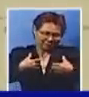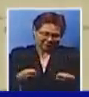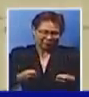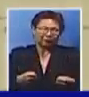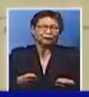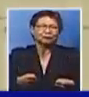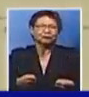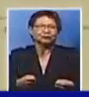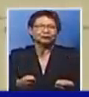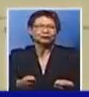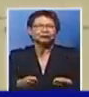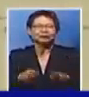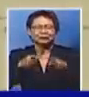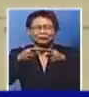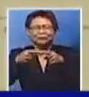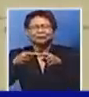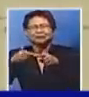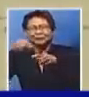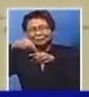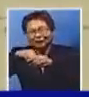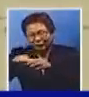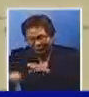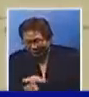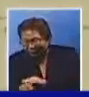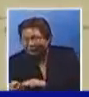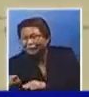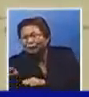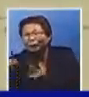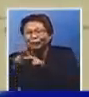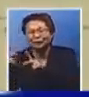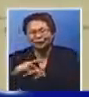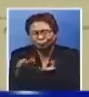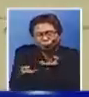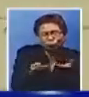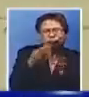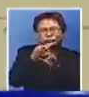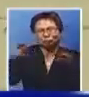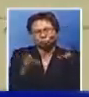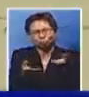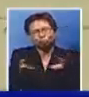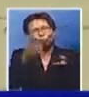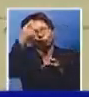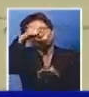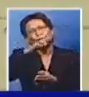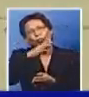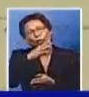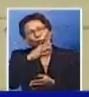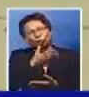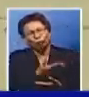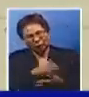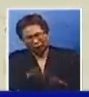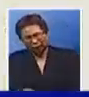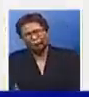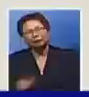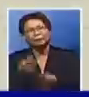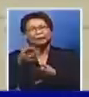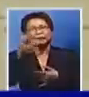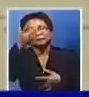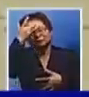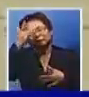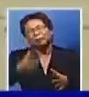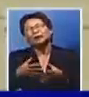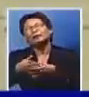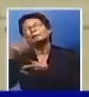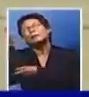klinik kesihatan jenis 6, pendalaman. Kita menyediakan perkhidmatan untuk klinik kesihatan ibu dan anak dengan jabatan pesakit luar. Kita